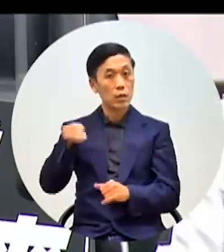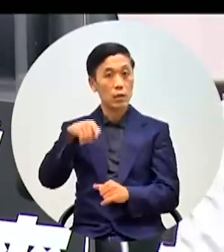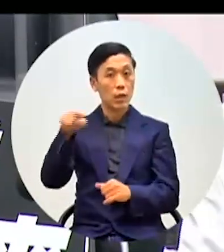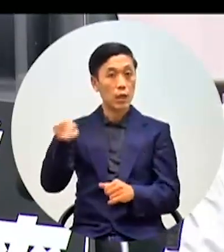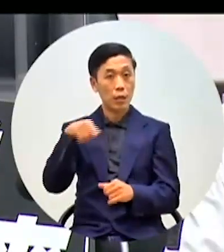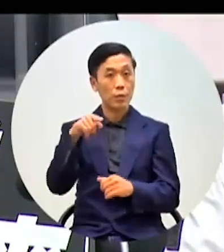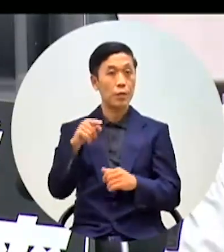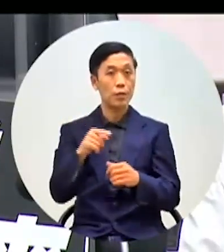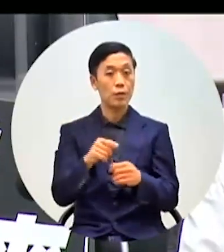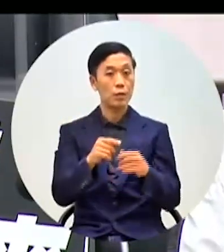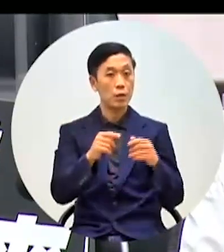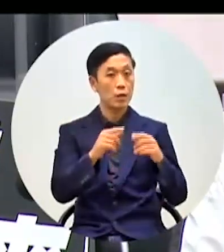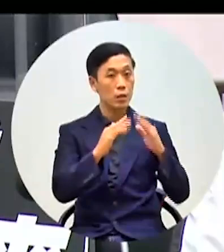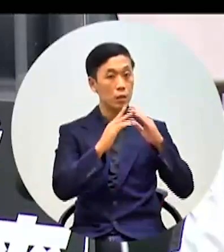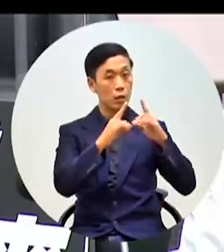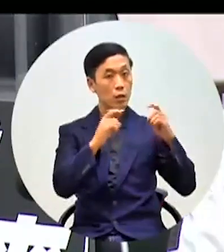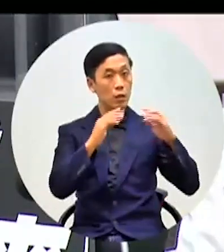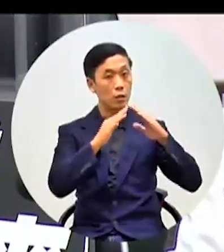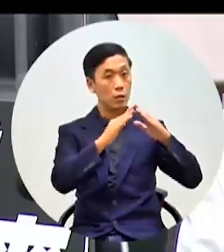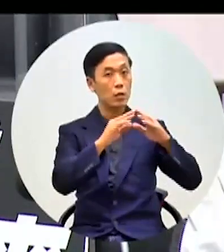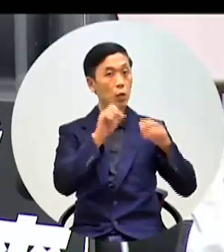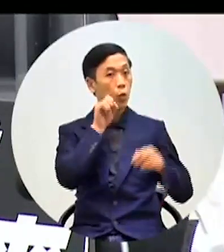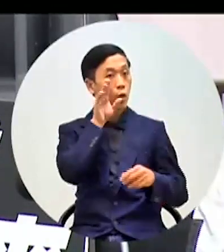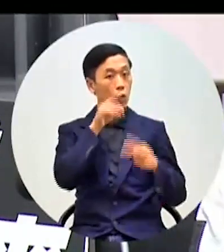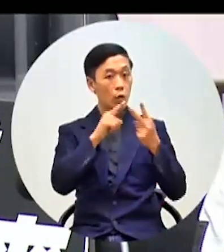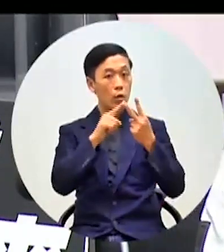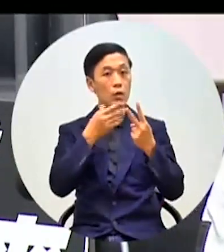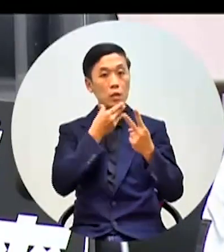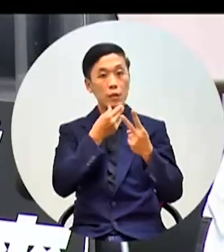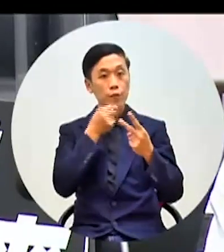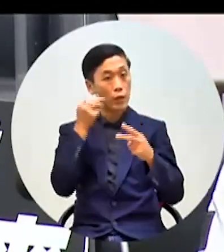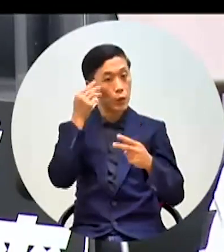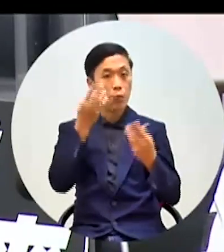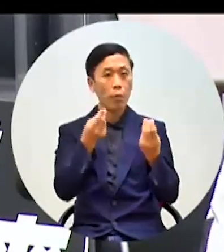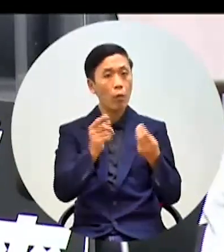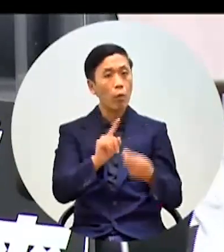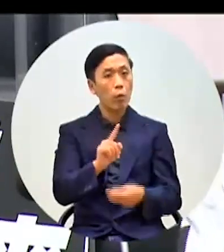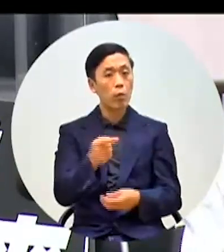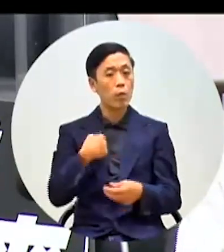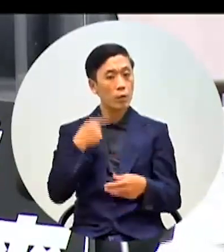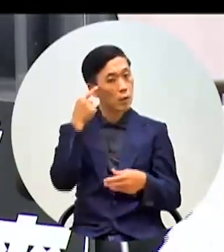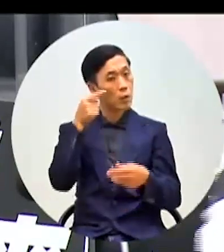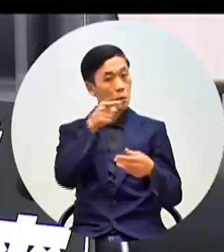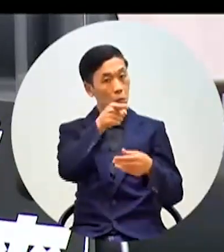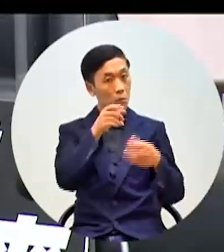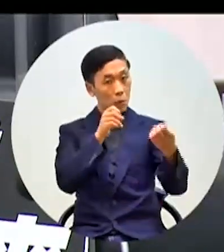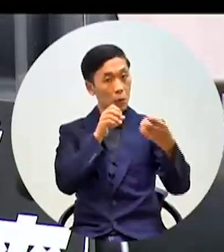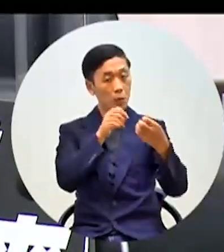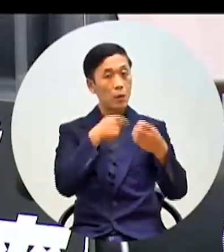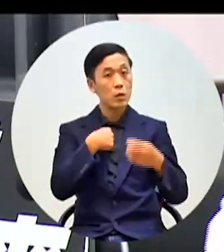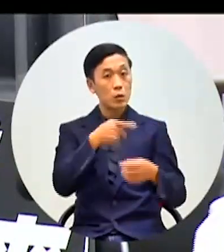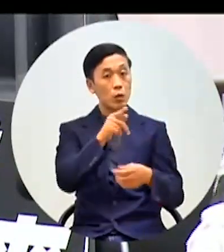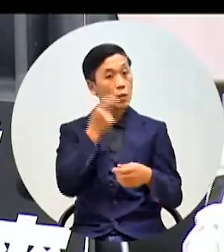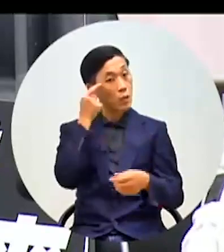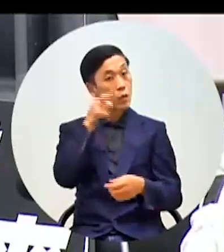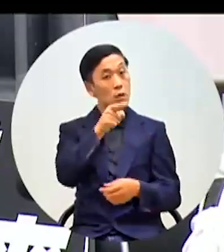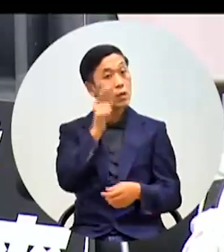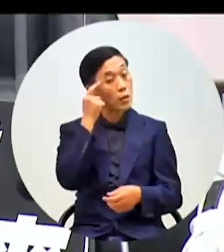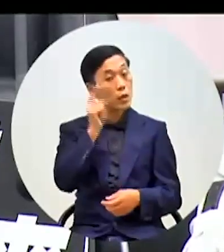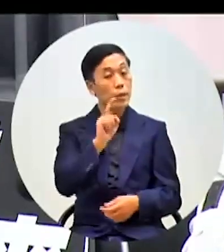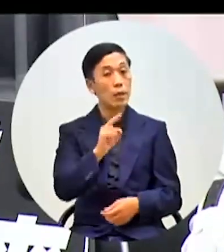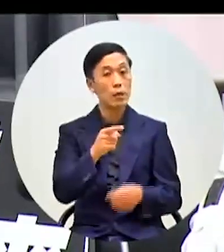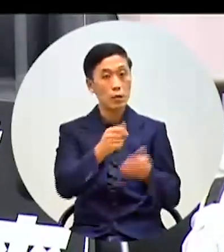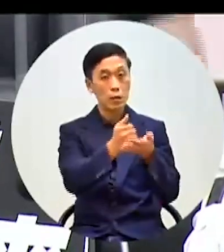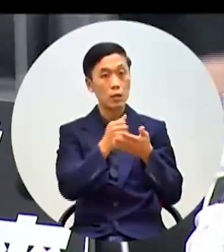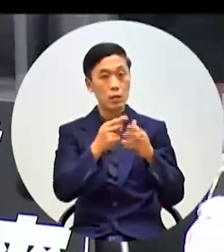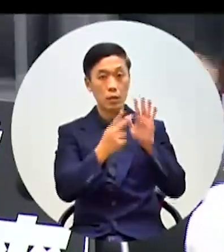有城市的光荣跟幸福感呢？这个就是我要跟你讨论的哈。市长，我想借问姐，你安那想？来，市长，请你简单